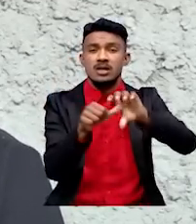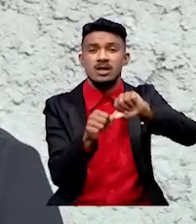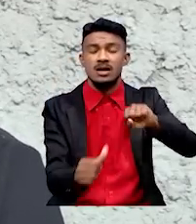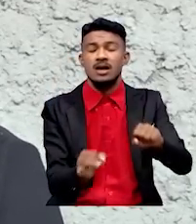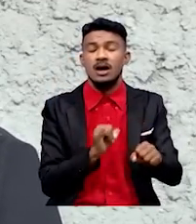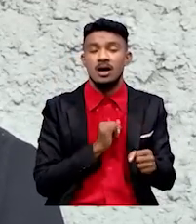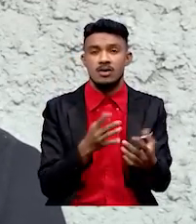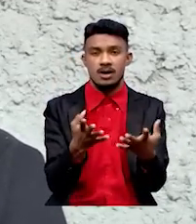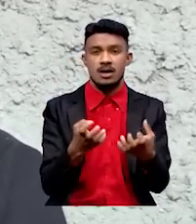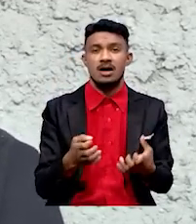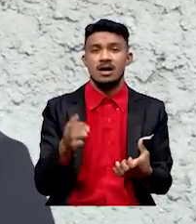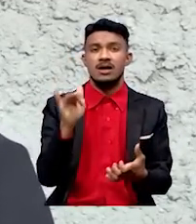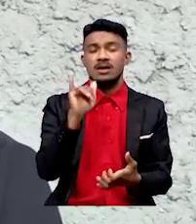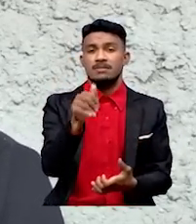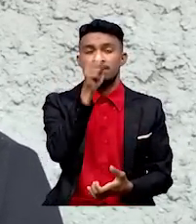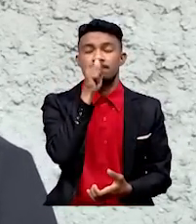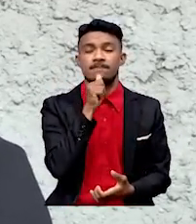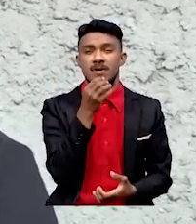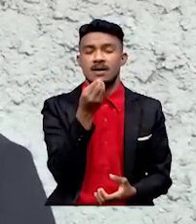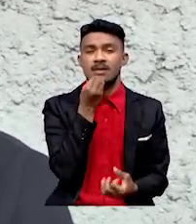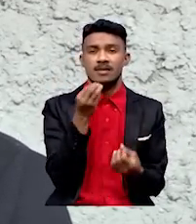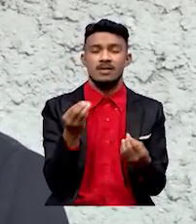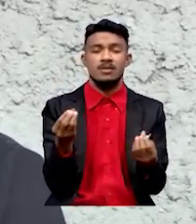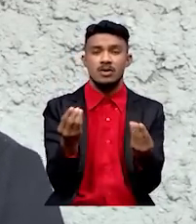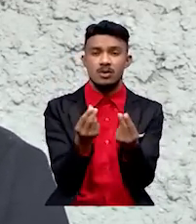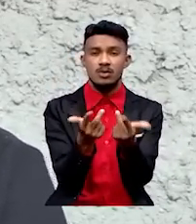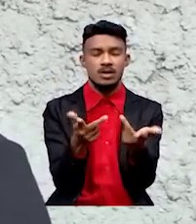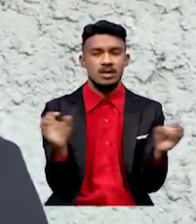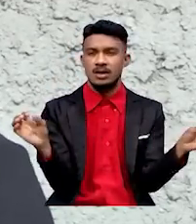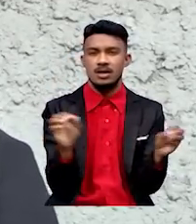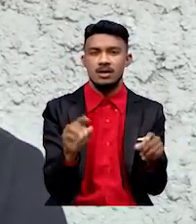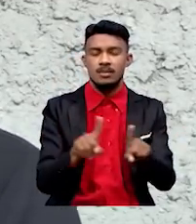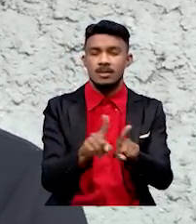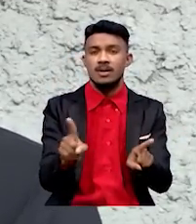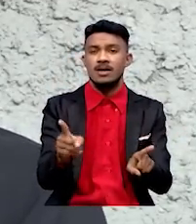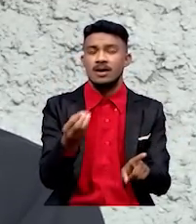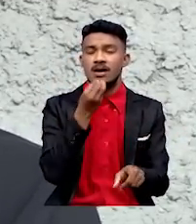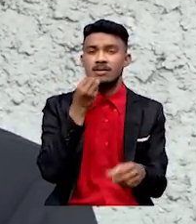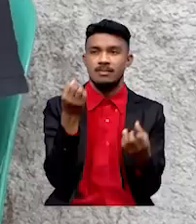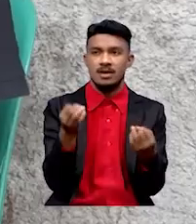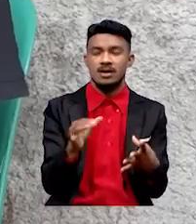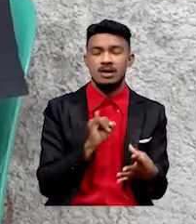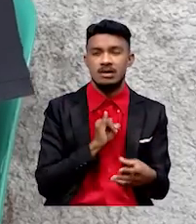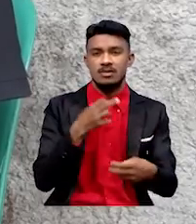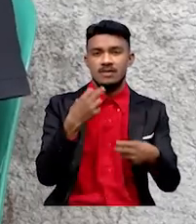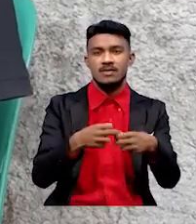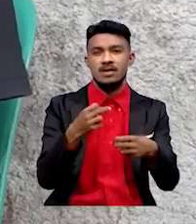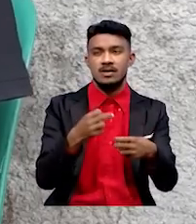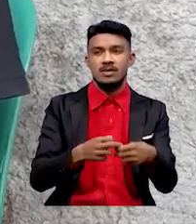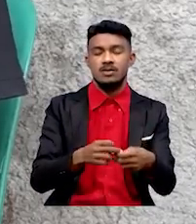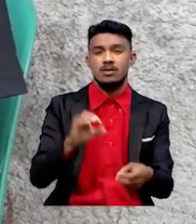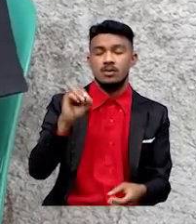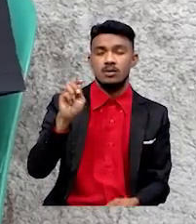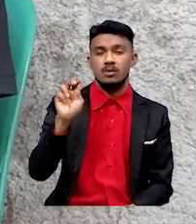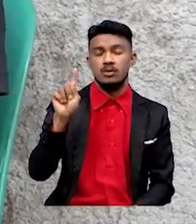dia. Awak bilah barak hang itu ni metade di. Nila mayan. Barak liu soalnya awak ras kah? Paten ba. Homa otu ne